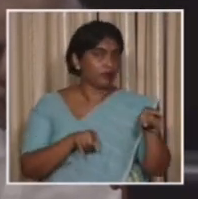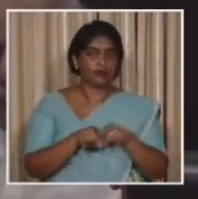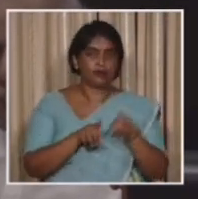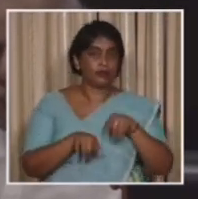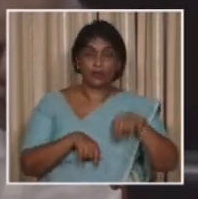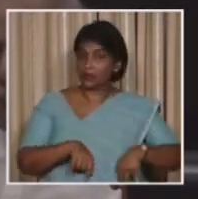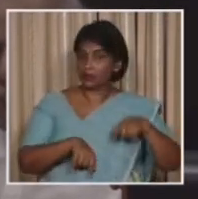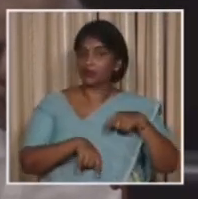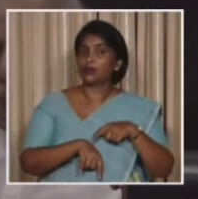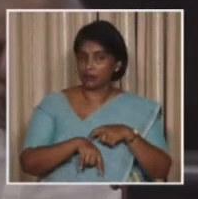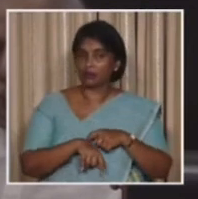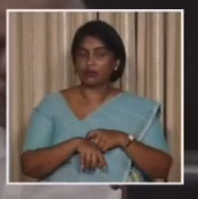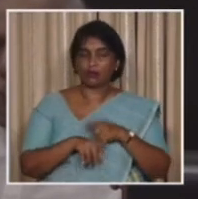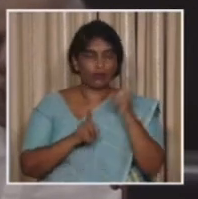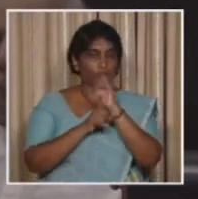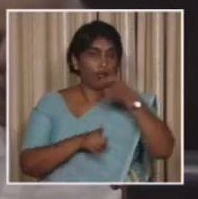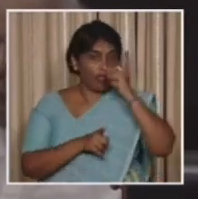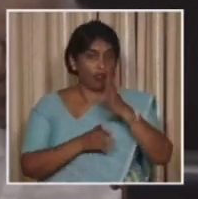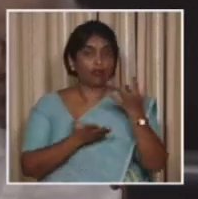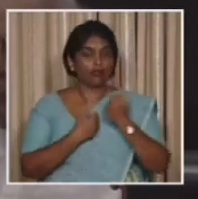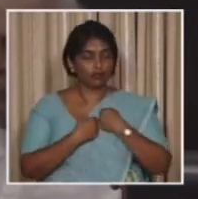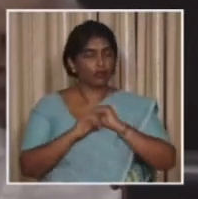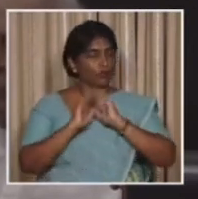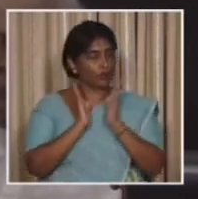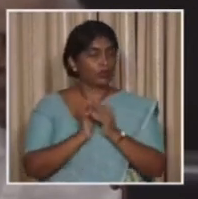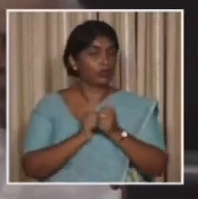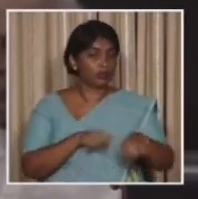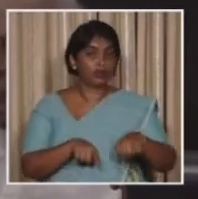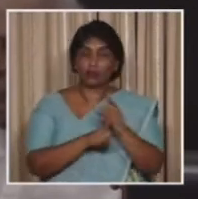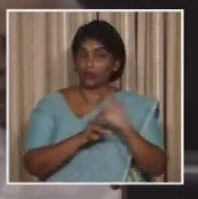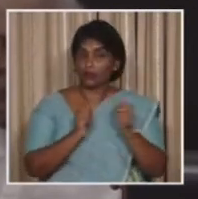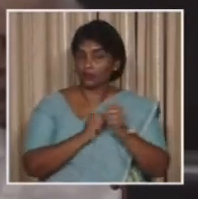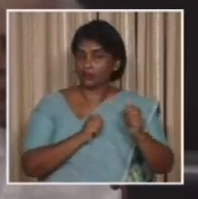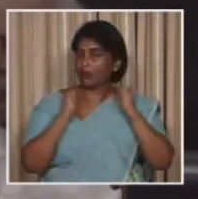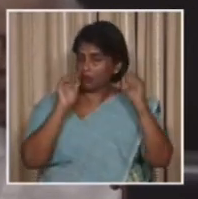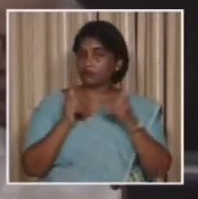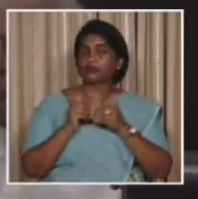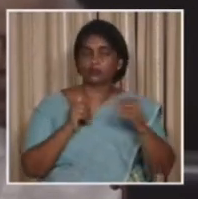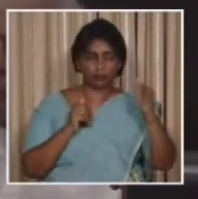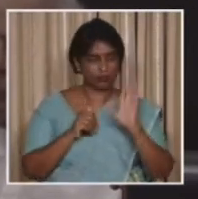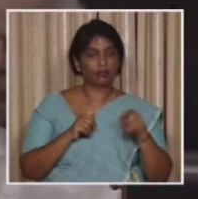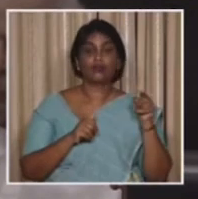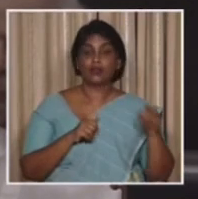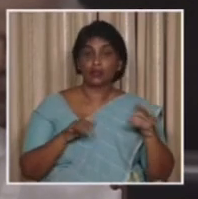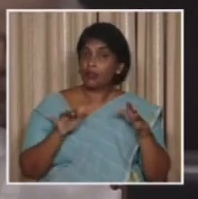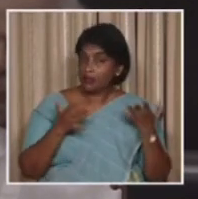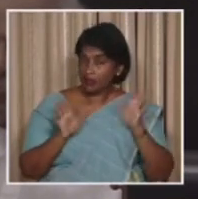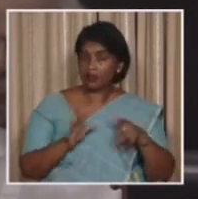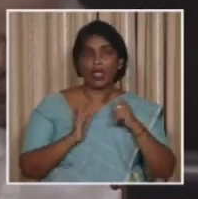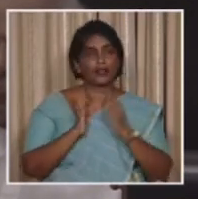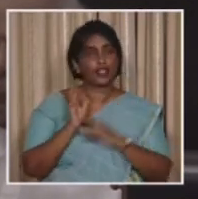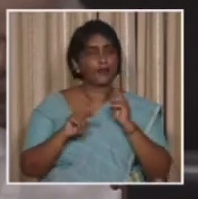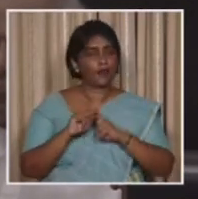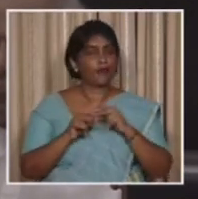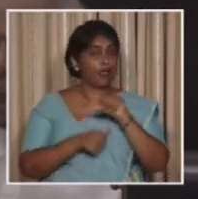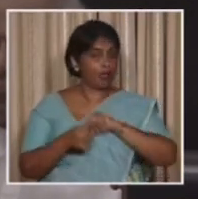මේ අවස්ථාවේදී එකතාවේ ලබා ගන්න සෑම කාර්යයක්ම මෙවර නොපිරෙලා ඉටු කළ යුතු වෙනවා. එසේ නොවී නම් IMF